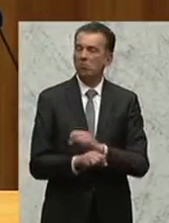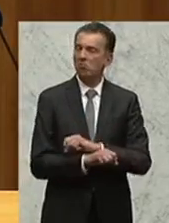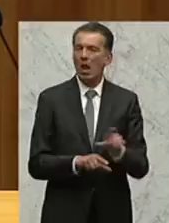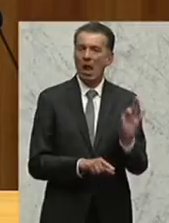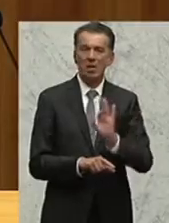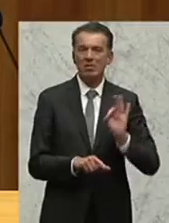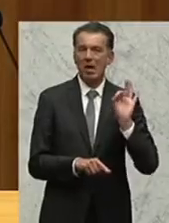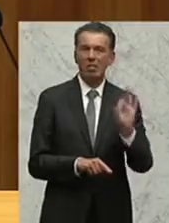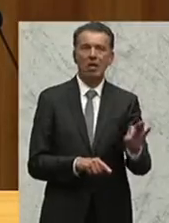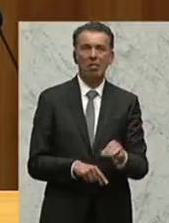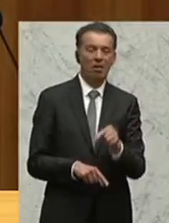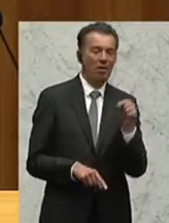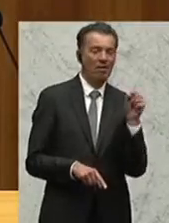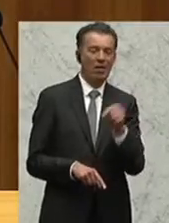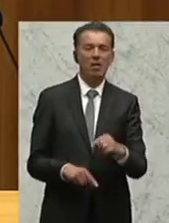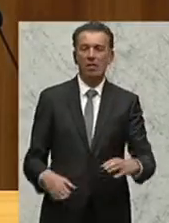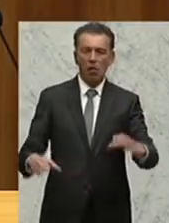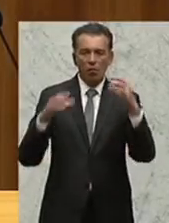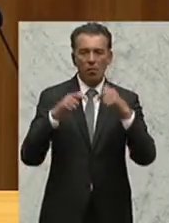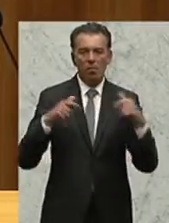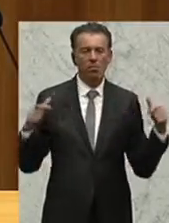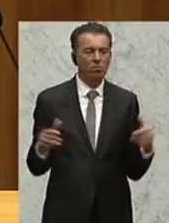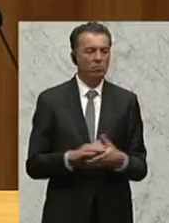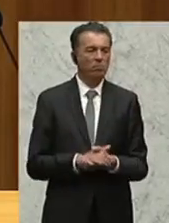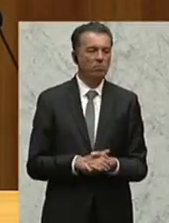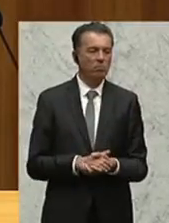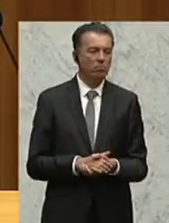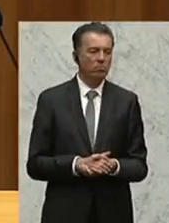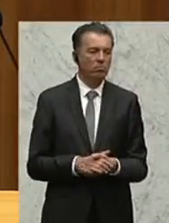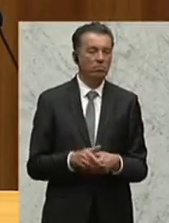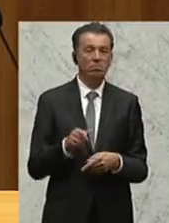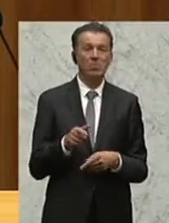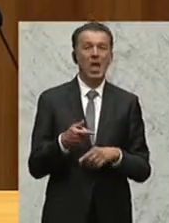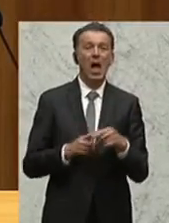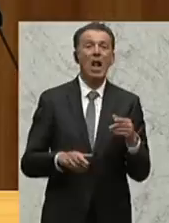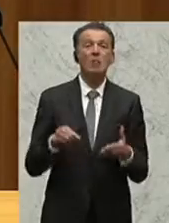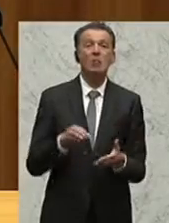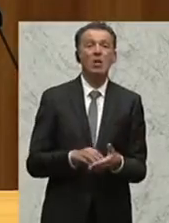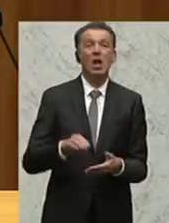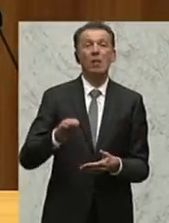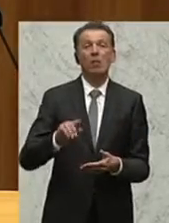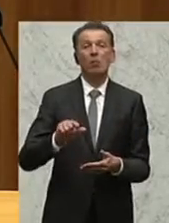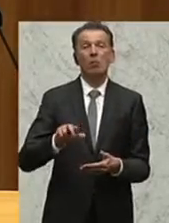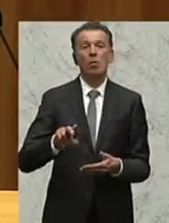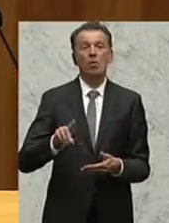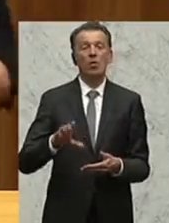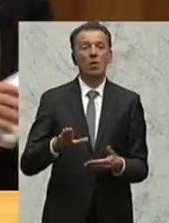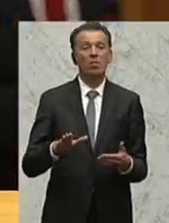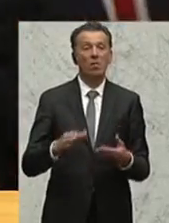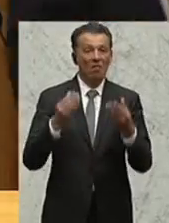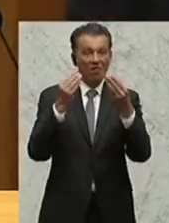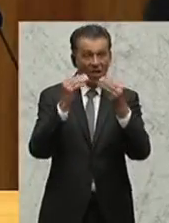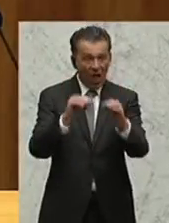setzt. Denn diese ÖVP-Funktionäre haben in der Alpenstadt Bludenz ihr Vertrauen verspielt. Dankeschön.